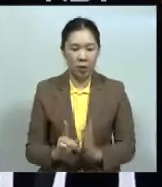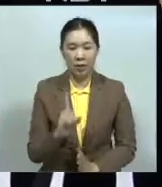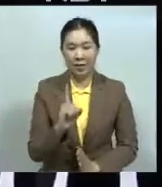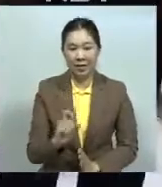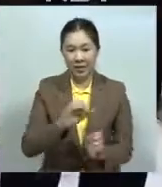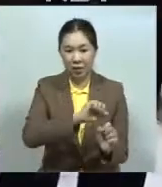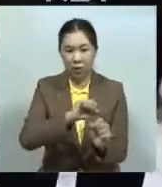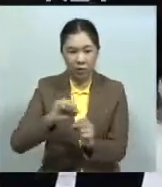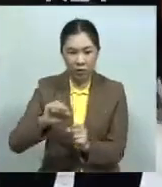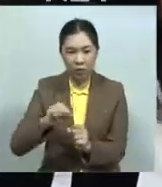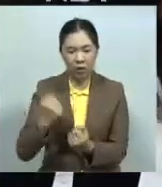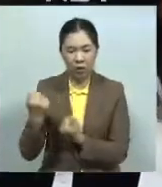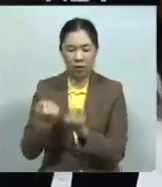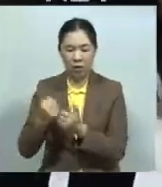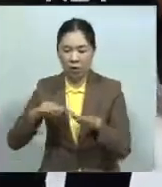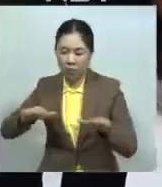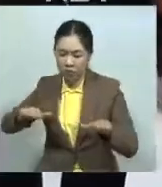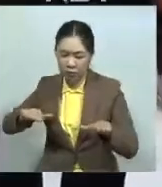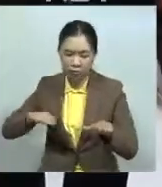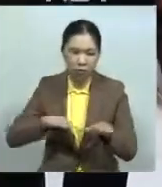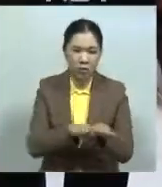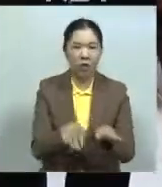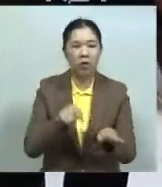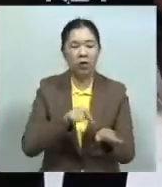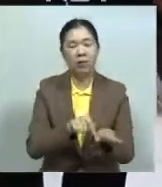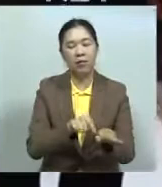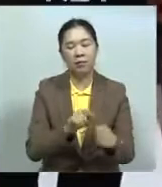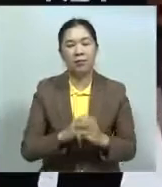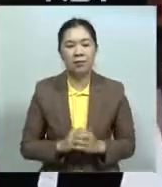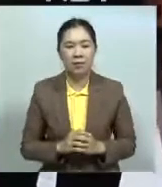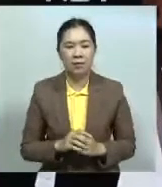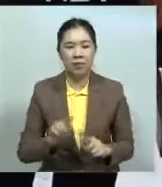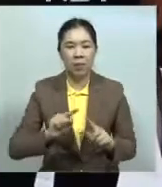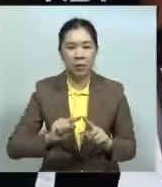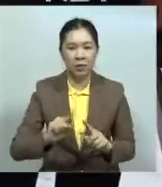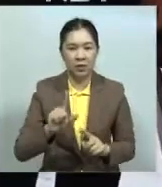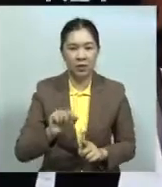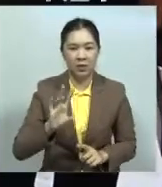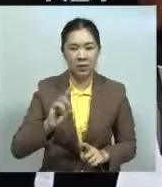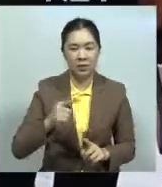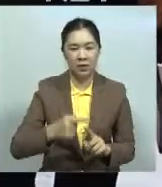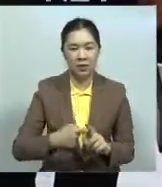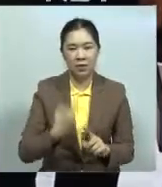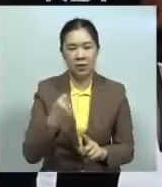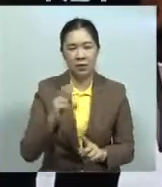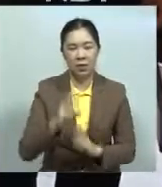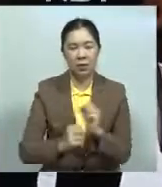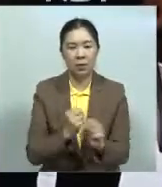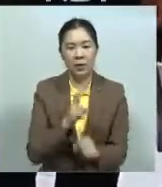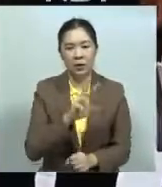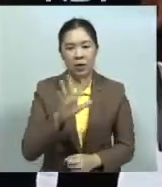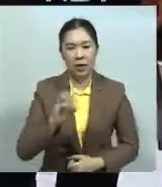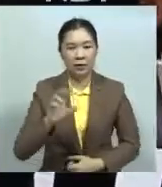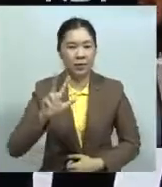ารที่ถูกรถเก๋งชนบนทางยกระดับดอนเมืองโทเวเมื่อวันที่27ธันวาคม